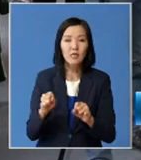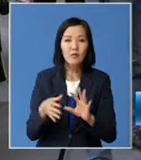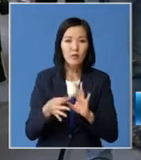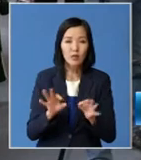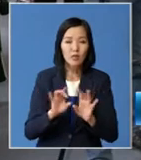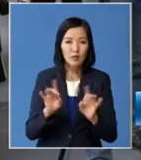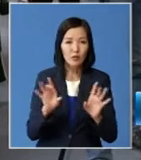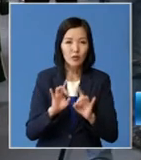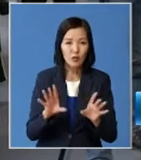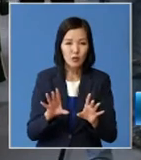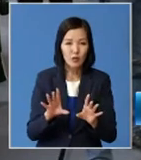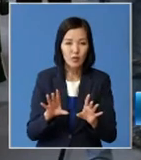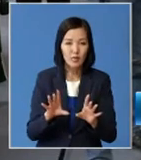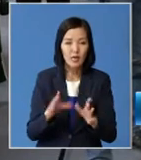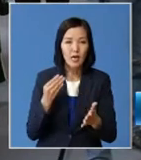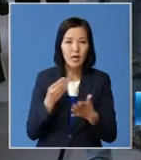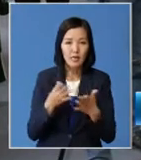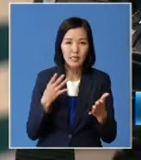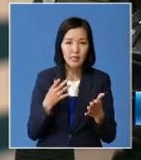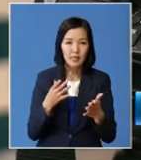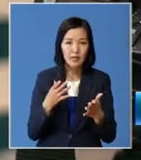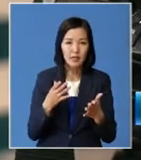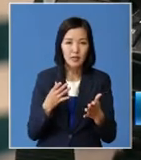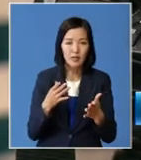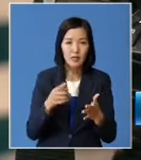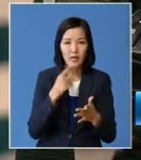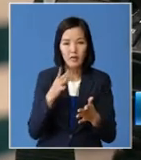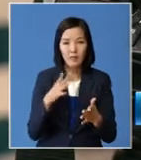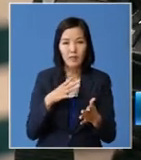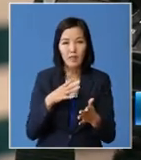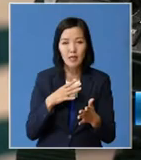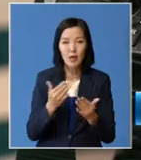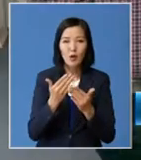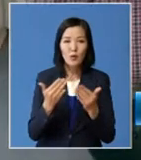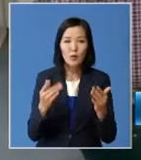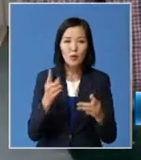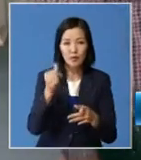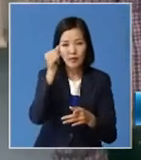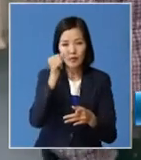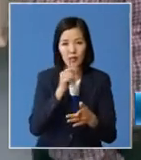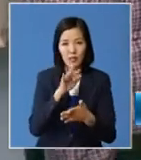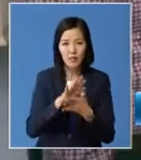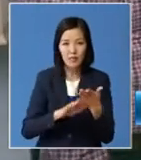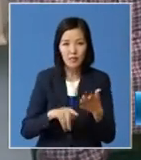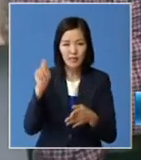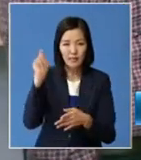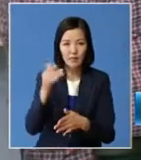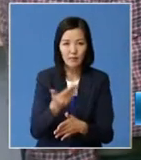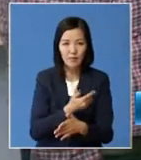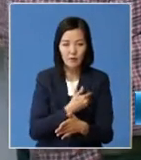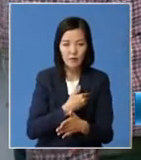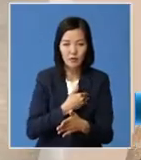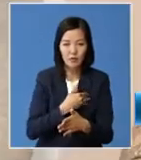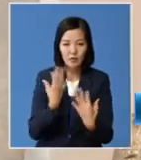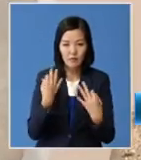түсіндірді. Сонымен қатар діннің асыл құндылықтары жайында да кеңінен баяндады. Айта кетейік, бұл көрме бір ай бойы жалғасатын болады. Келіп көрем деушілерге